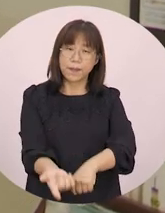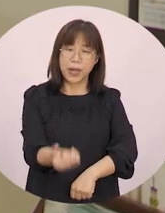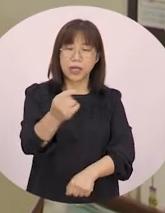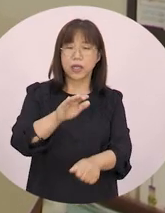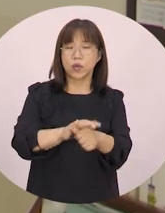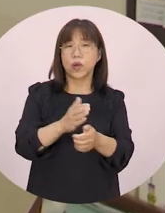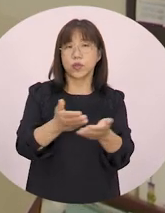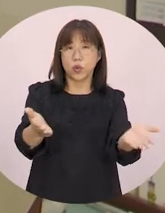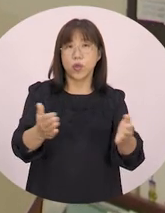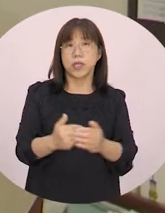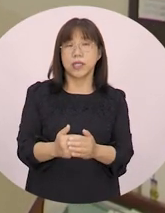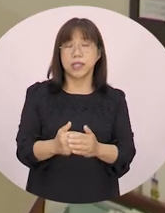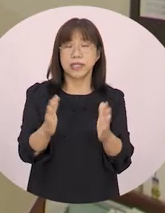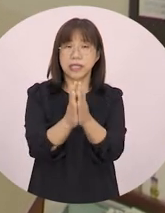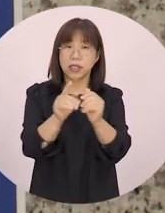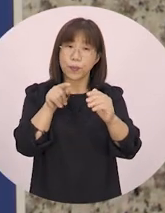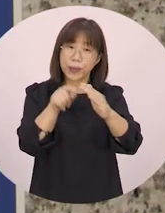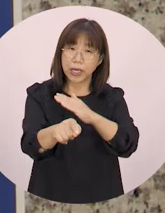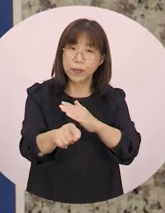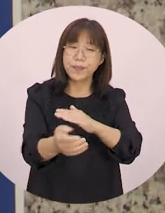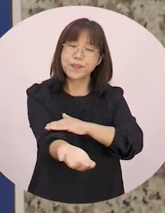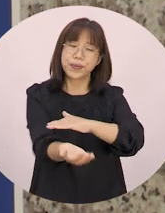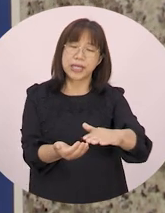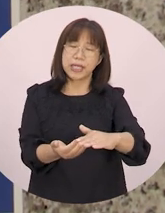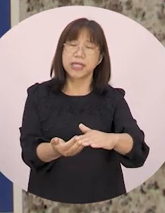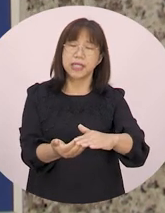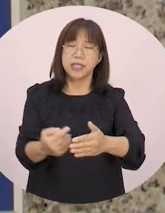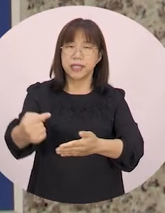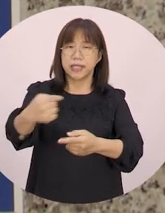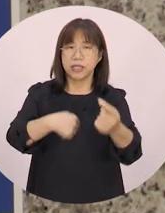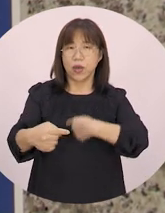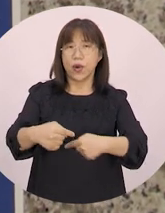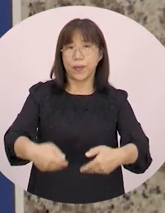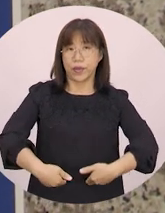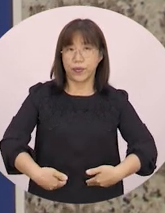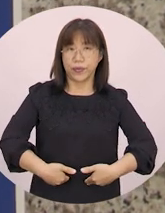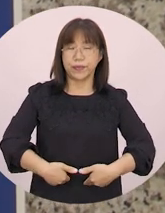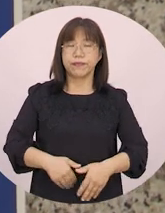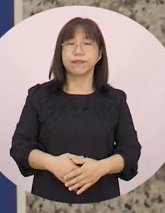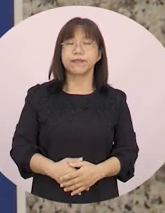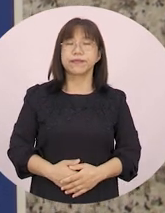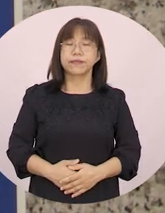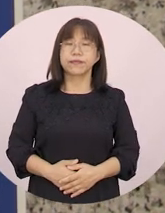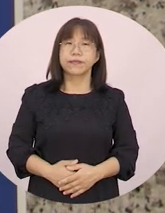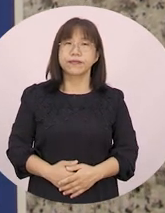즉시 가능하며 번역 및 출장이 필요한 경우에는 사전 예약을 해야 합니다.